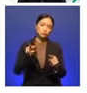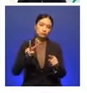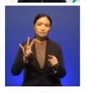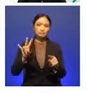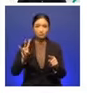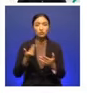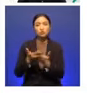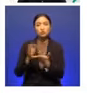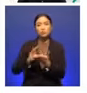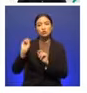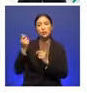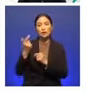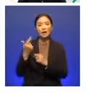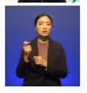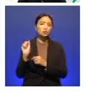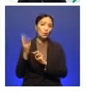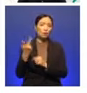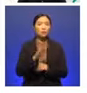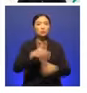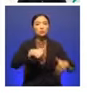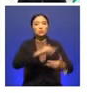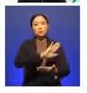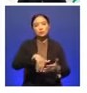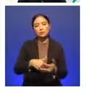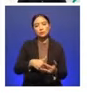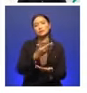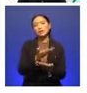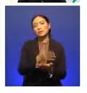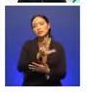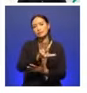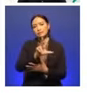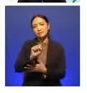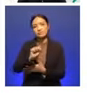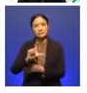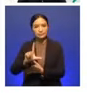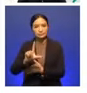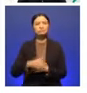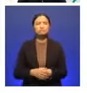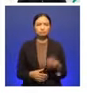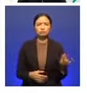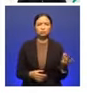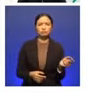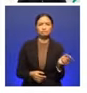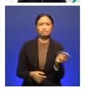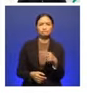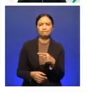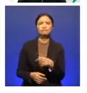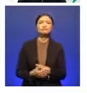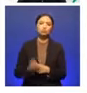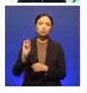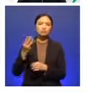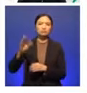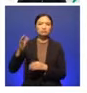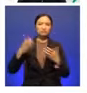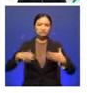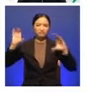บสวัสดิการของประชาชนนะฮะก็ประมาณ 300,000 ล้านชื่อเรียกว่าน้อยกว่าในส่วนของสวัสดิการข้าราชการนะ